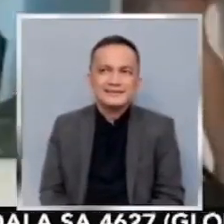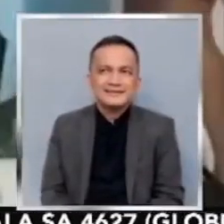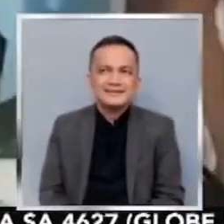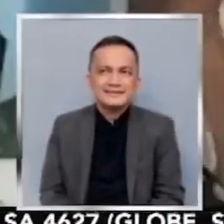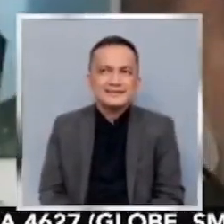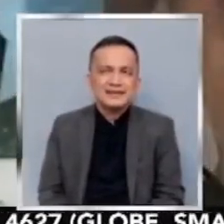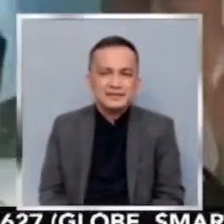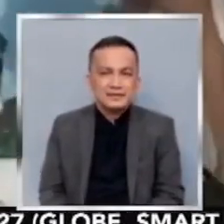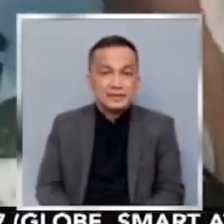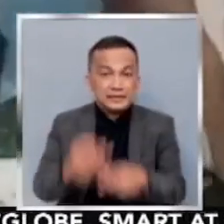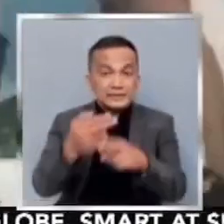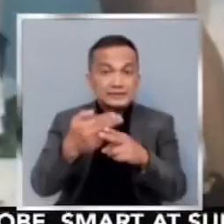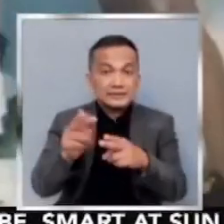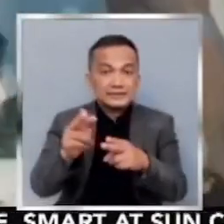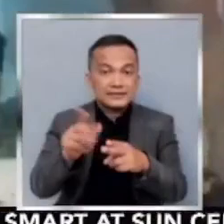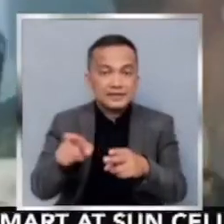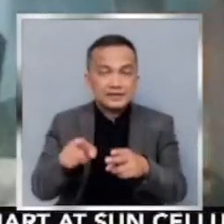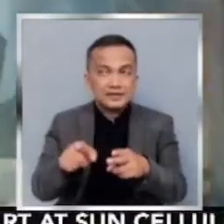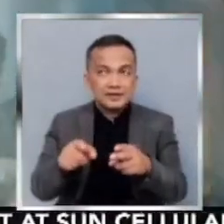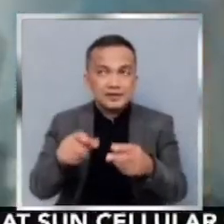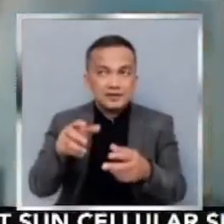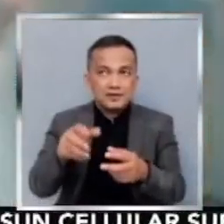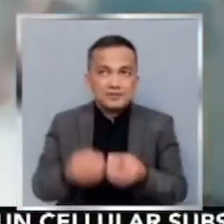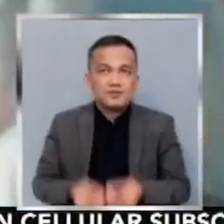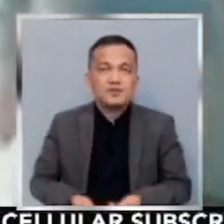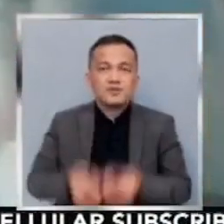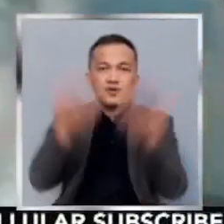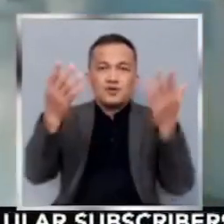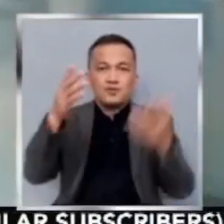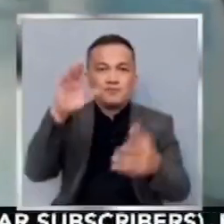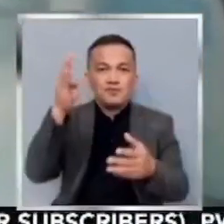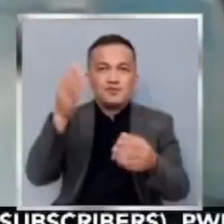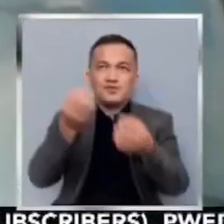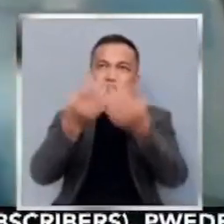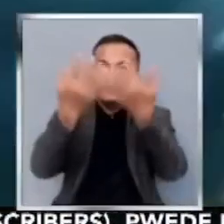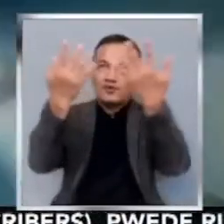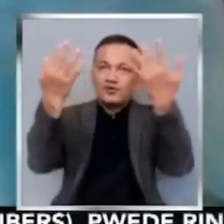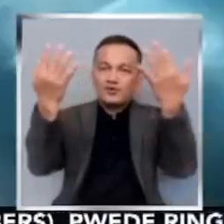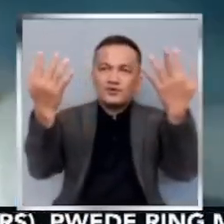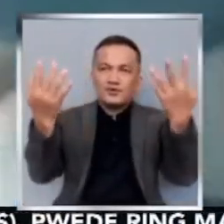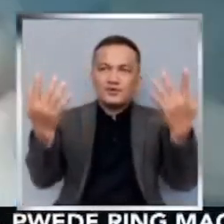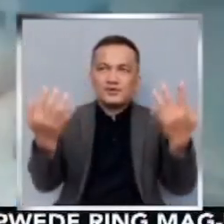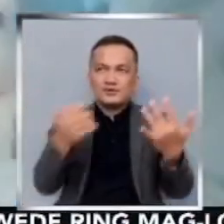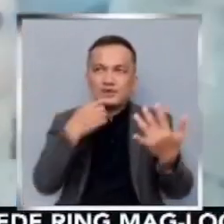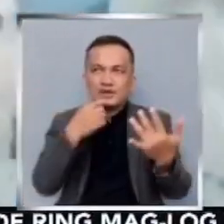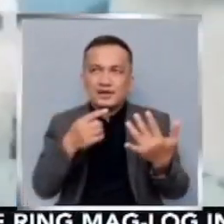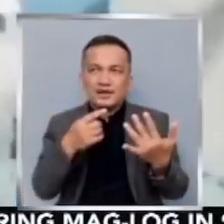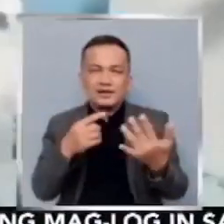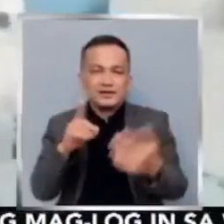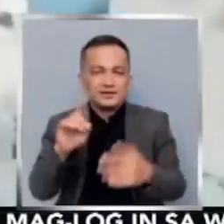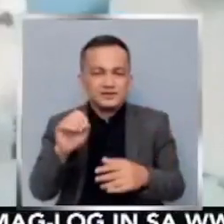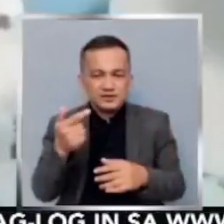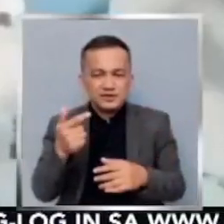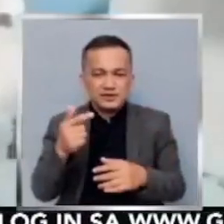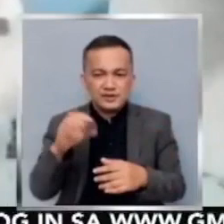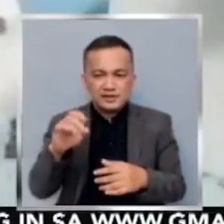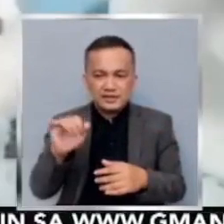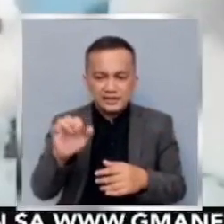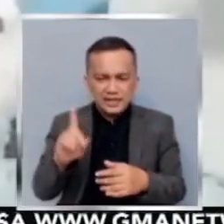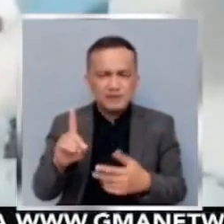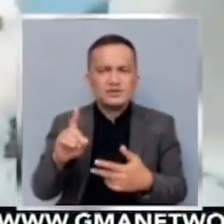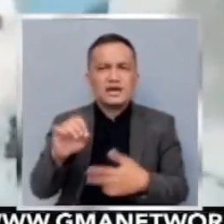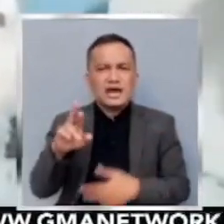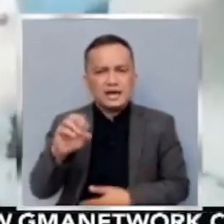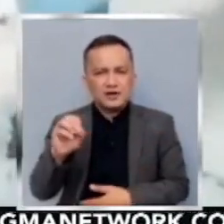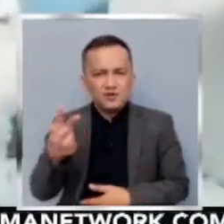Maya-maya pa kasabay ng pagsaboy ng blue confetti ang paglabas ng kanilang corgi dogs na sina Cloud, Arrow, and Valentine na may